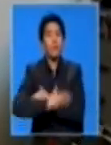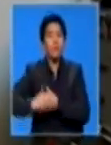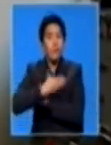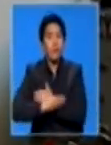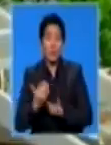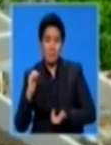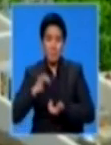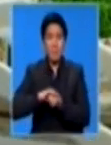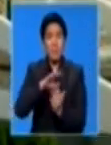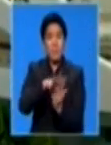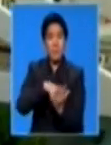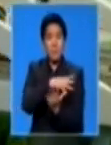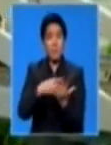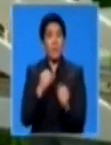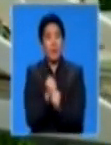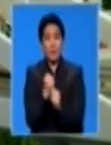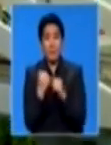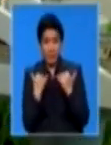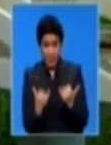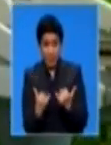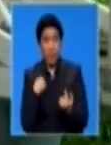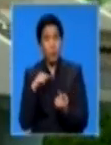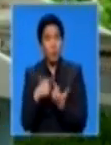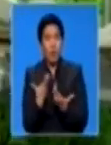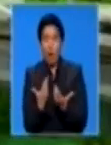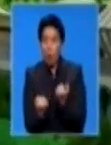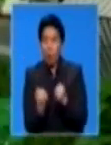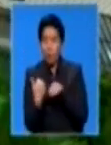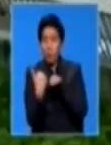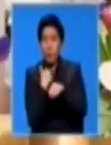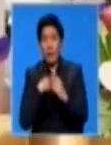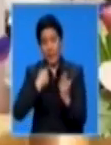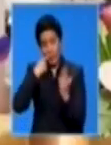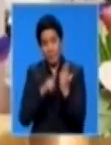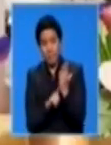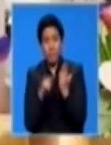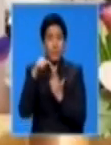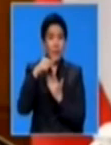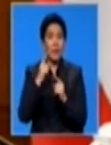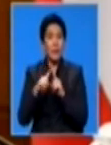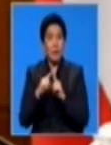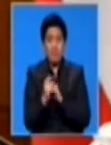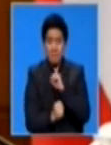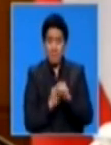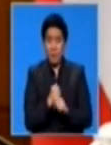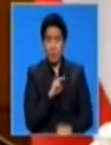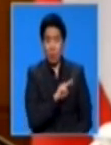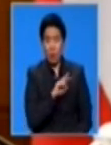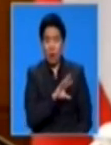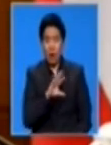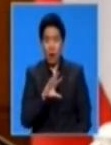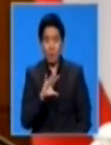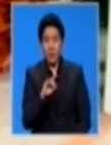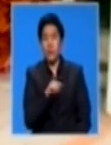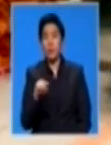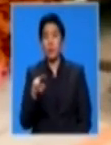ใต้กรอบยุทธศาสตร์การพัฒนาโครงสร้างพื้นฐานด้านการคมนาคมขนส่งของไทย2058ถึง2565การ